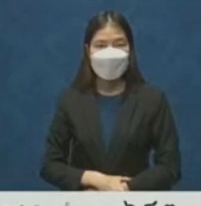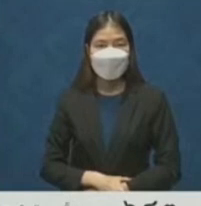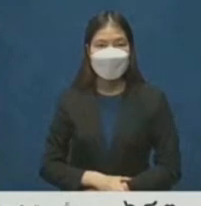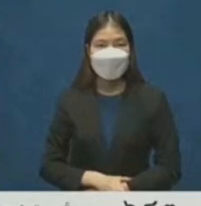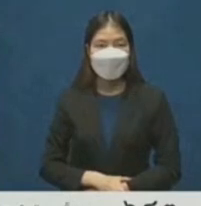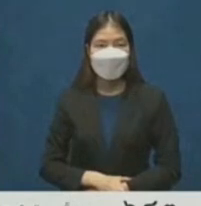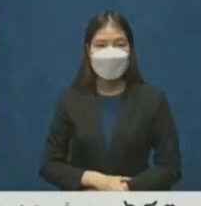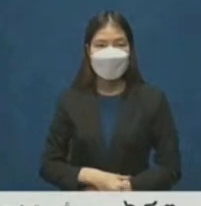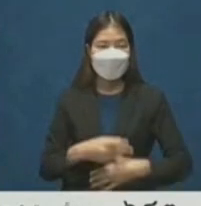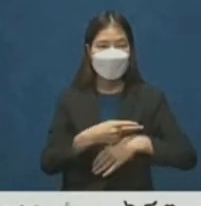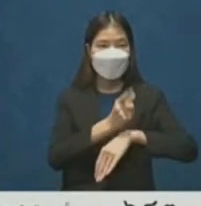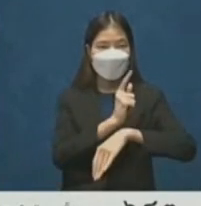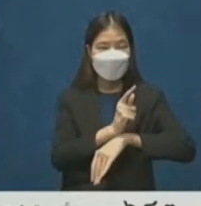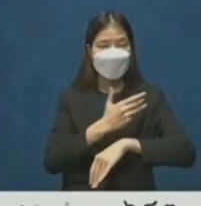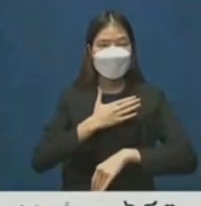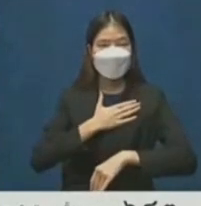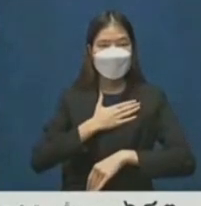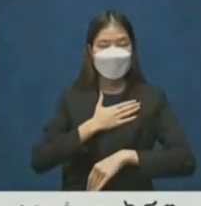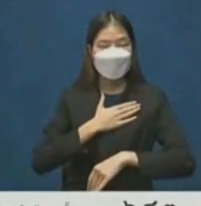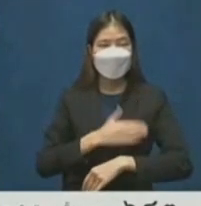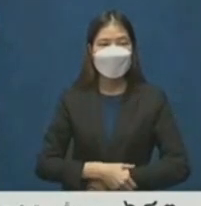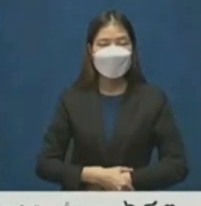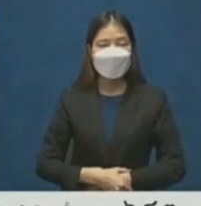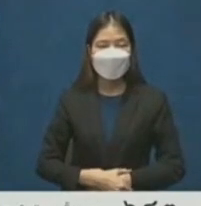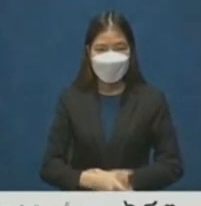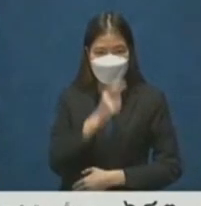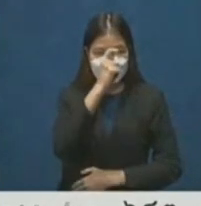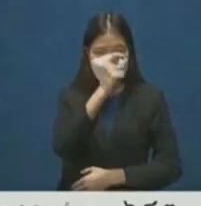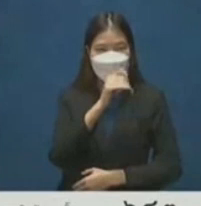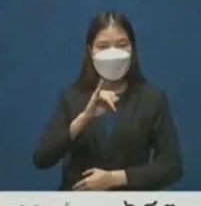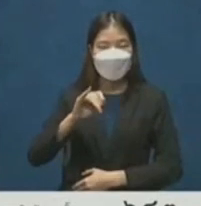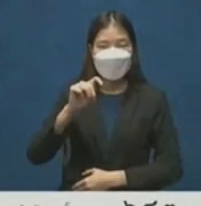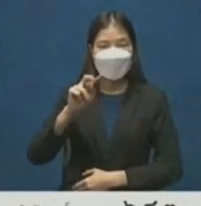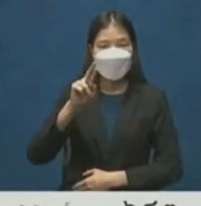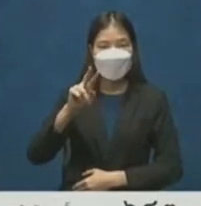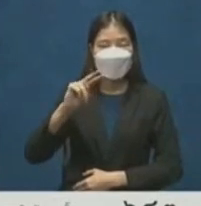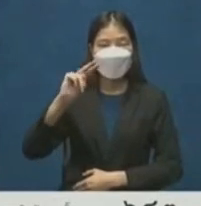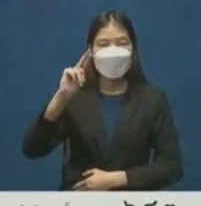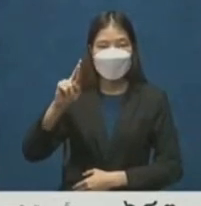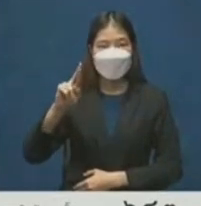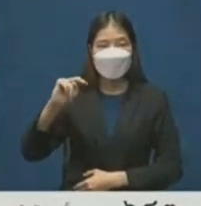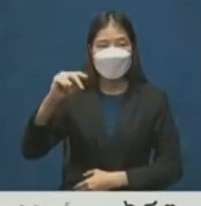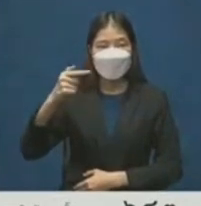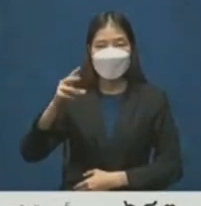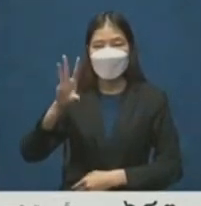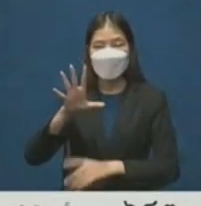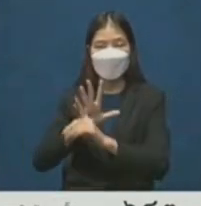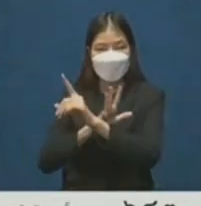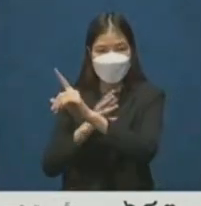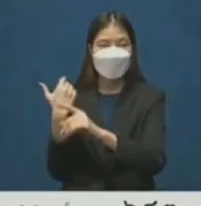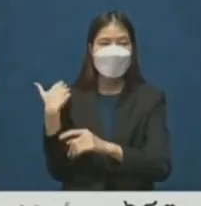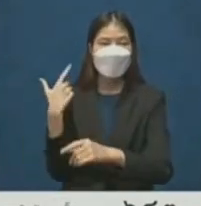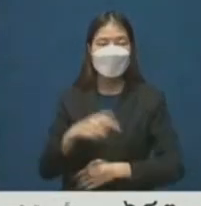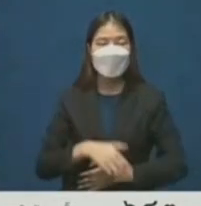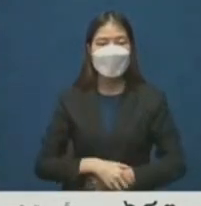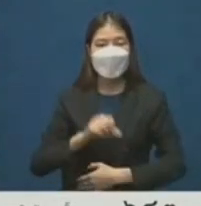ธรรมครับ กราบเรียนท่านประธานรัฐสภาที่เคารพผมไตรงติธรรมส.ส.พร